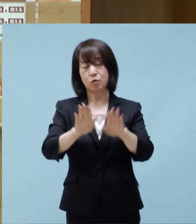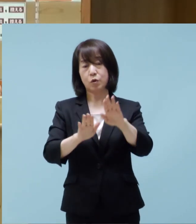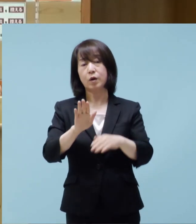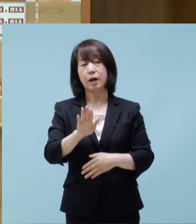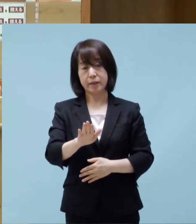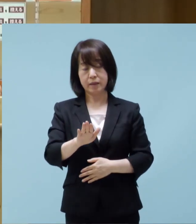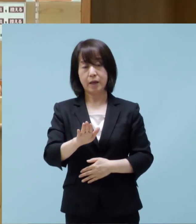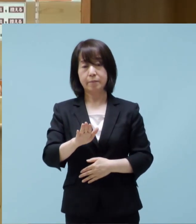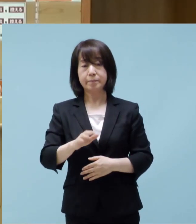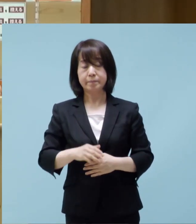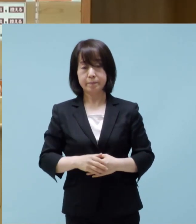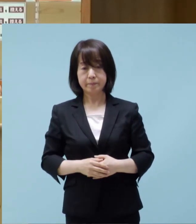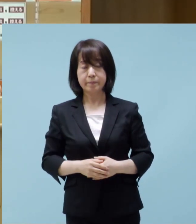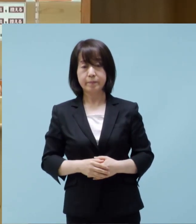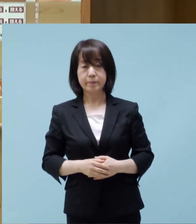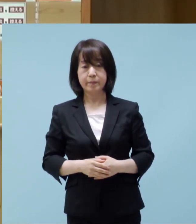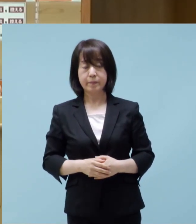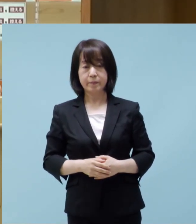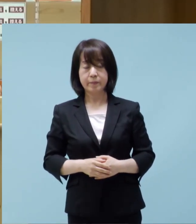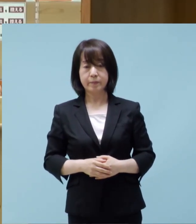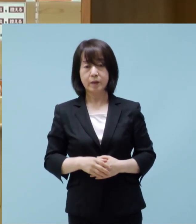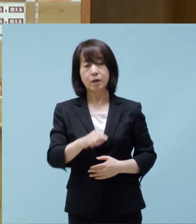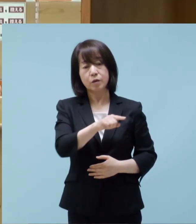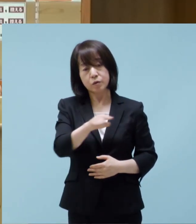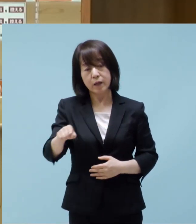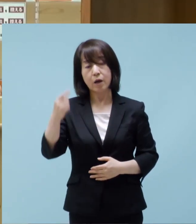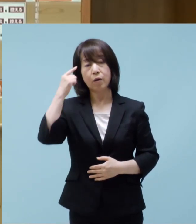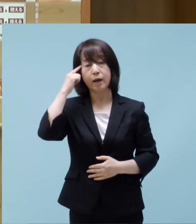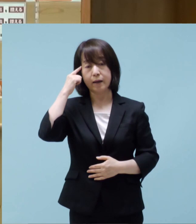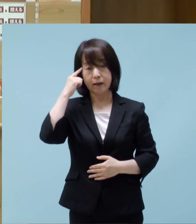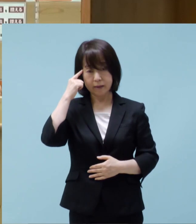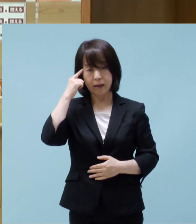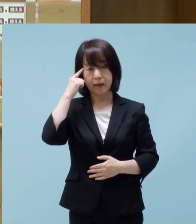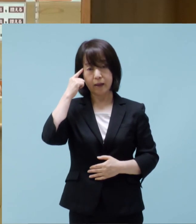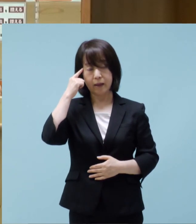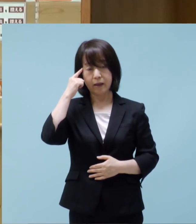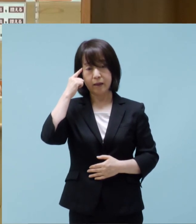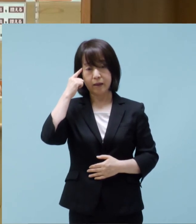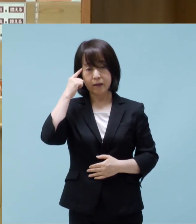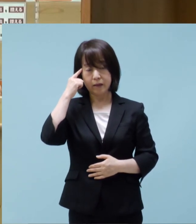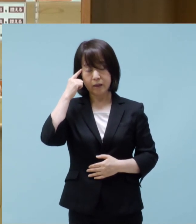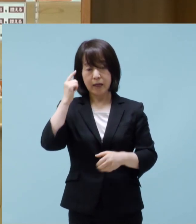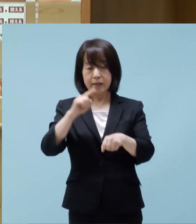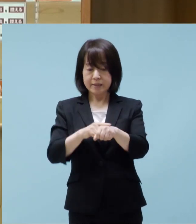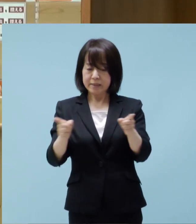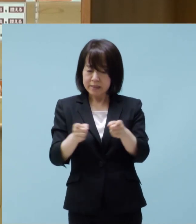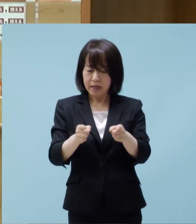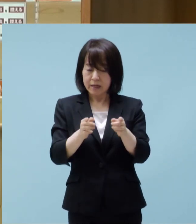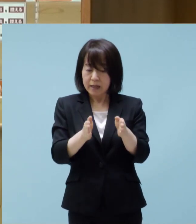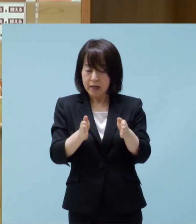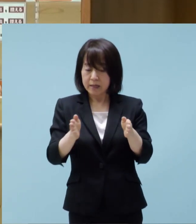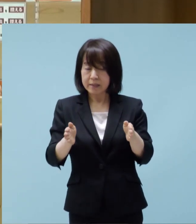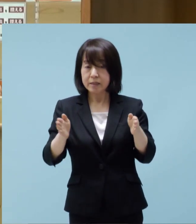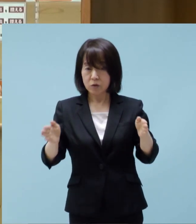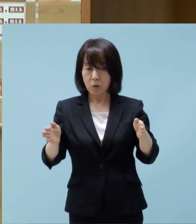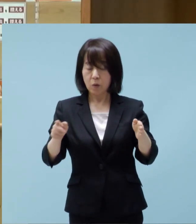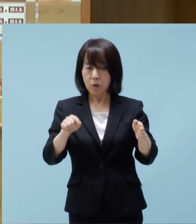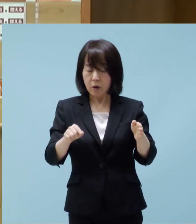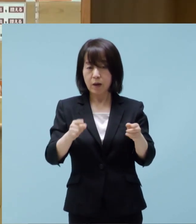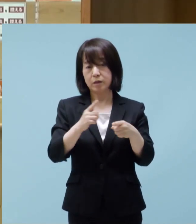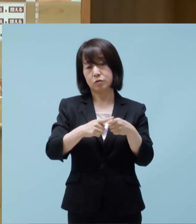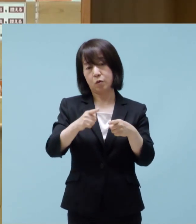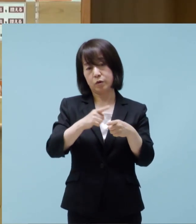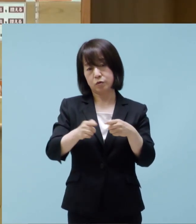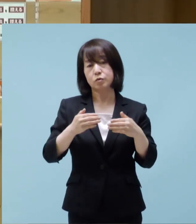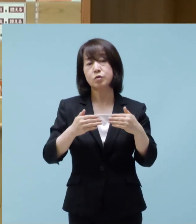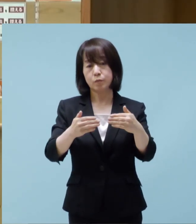して、まあ、そういった状況などを踏まえてですね、解除については段階的に対応する、これがリバウ